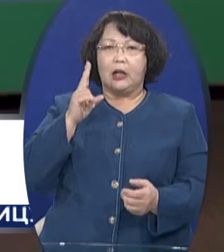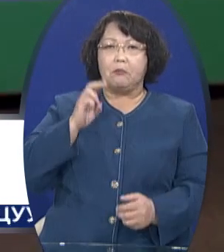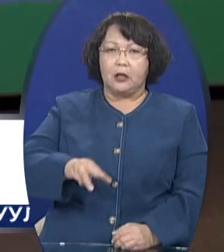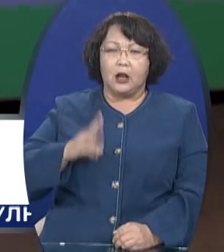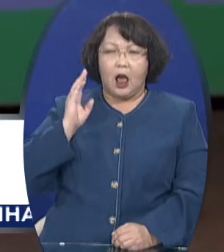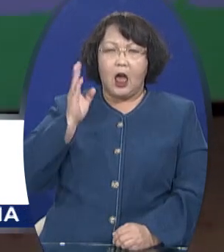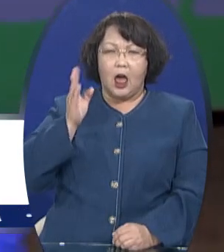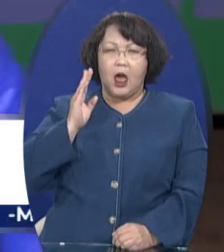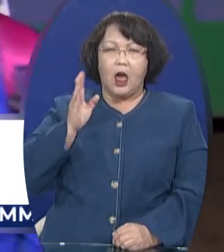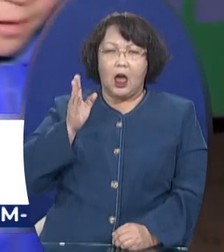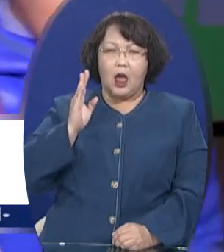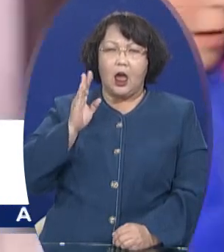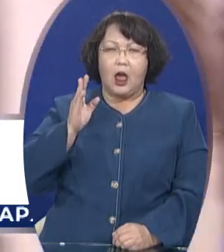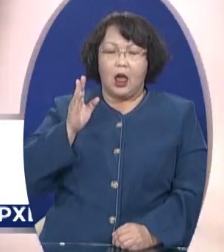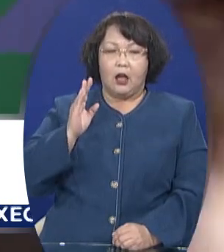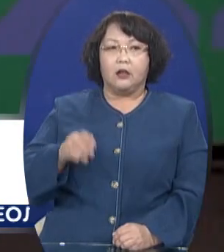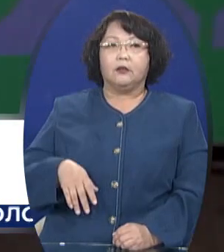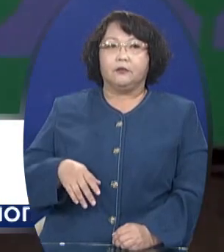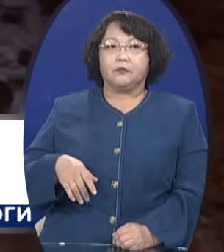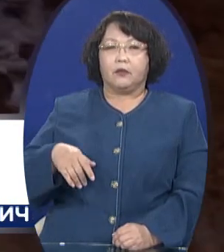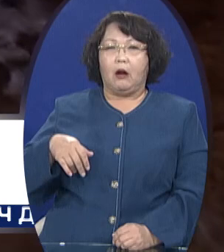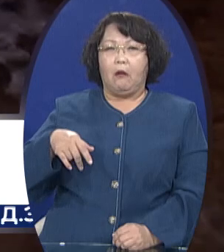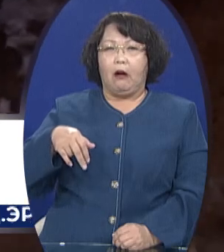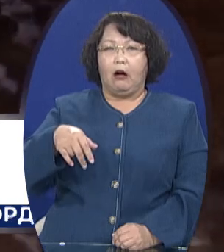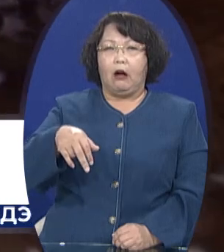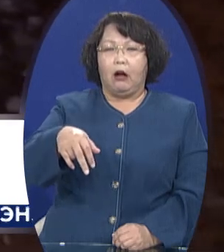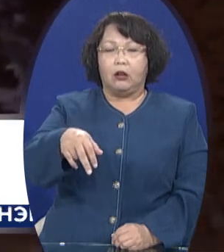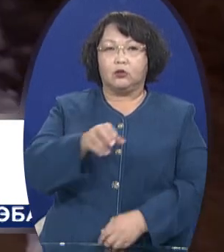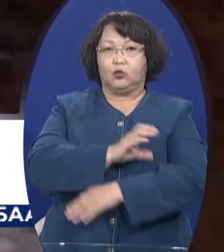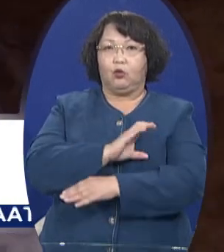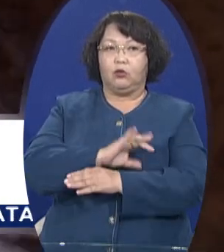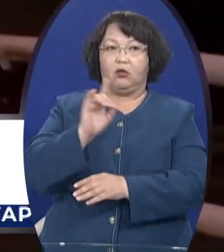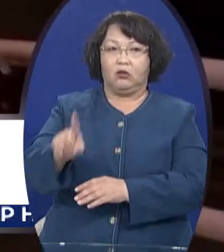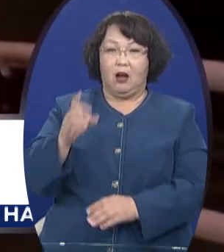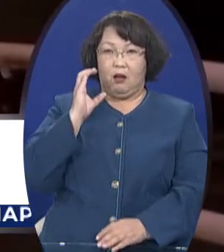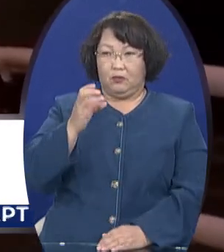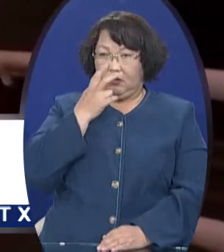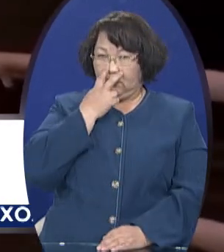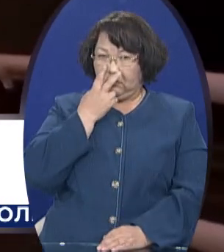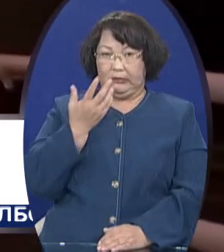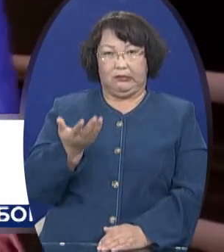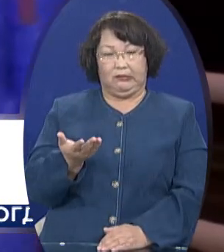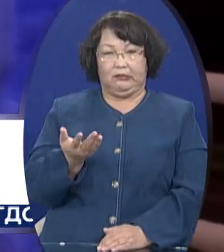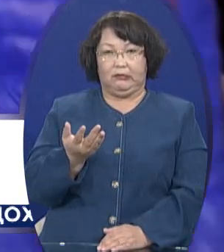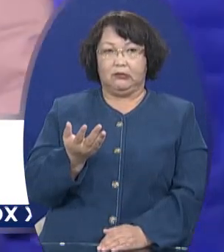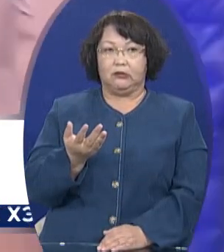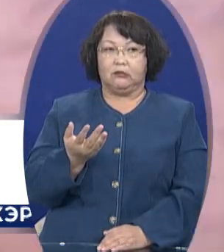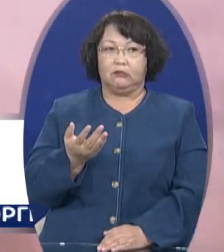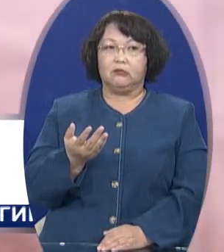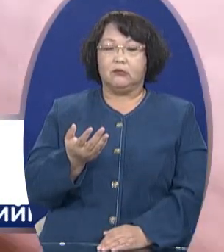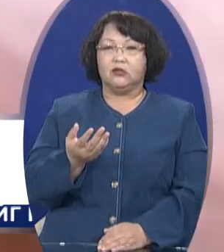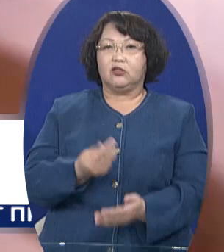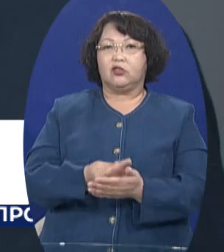очдог талаар бид мэдээлж байсан. Энэ бол нийслэлийн нийтийн тээврийн салбар ямар төвшөнд байгааг илтгэх зөвхөн нэг жишээ юм аа.